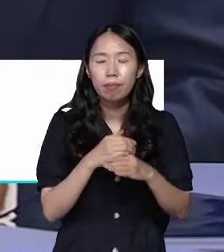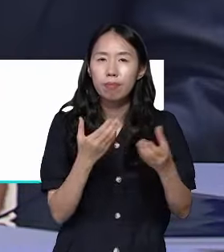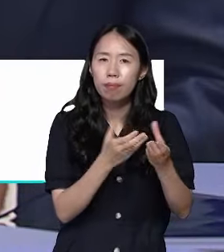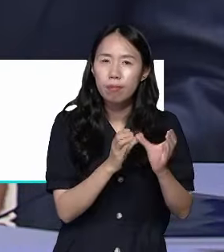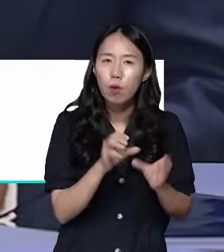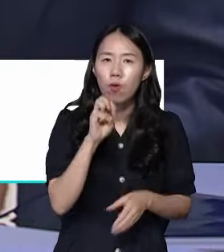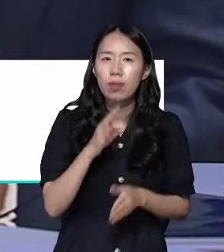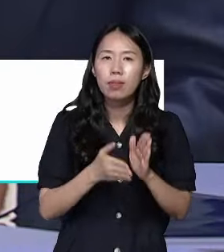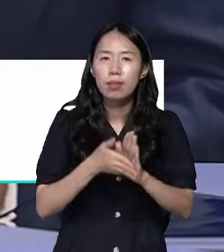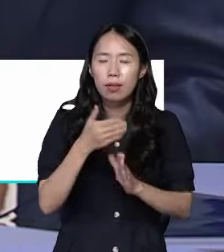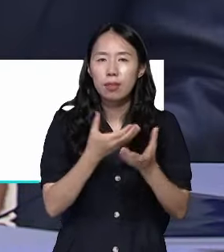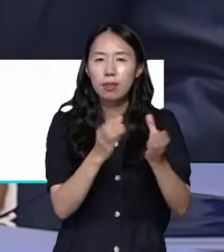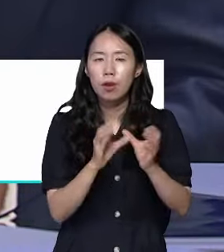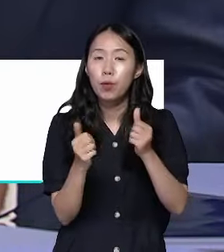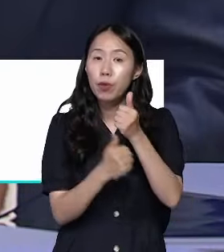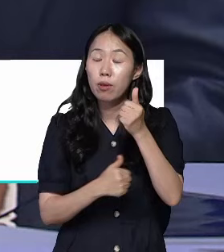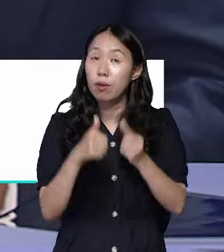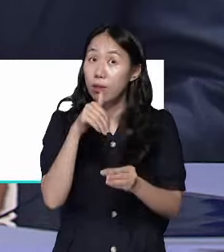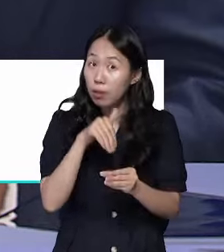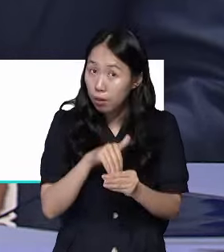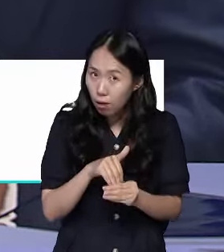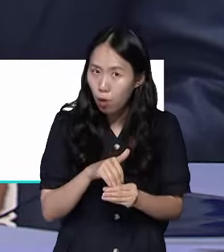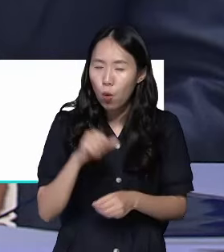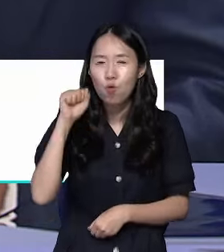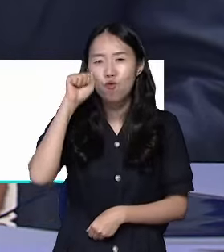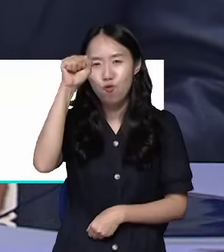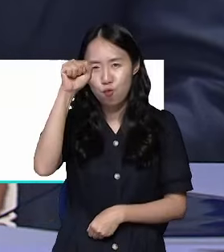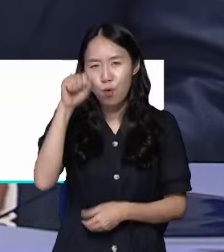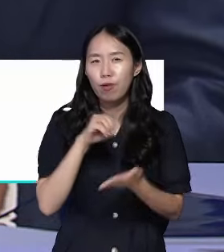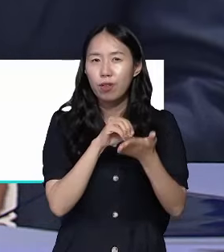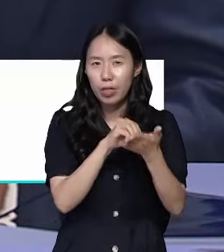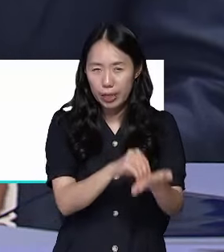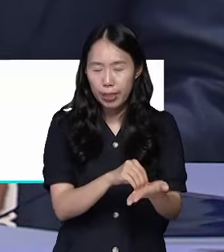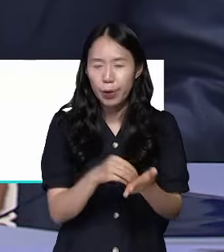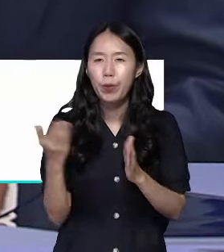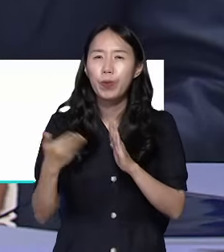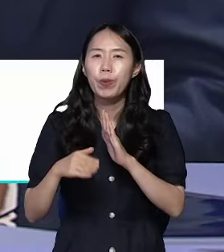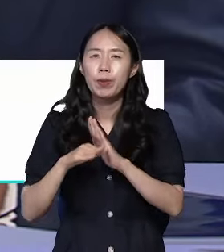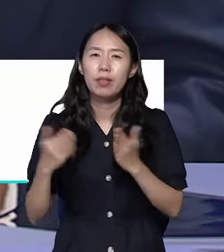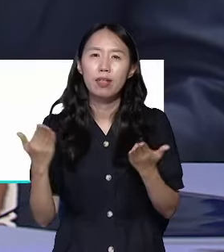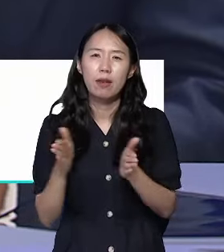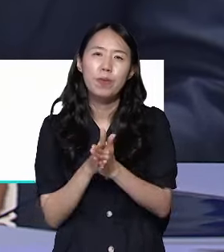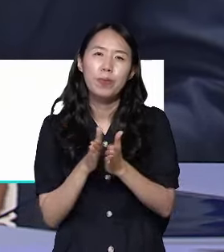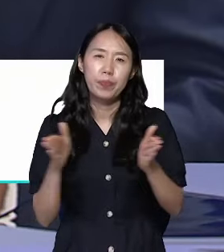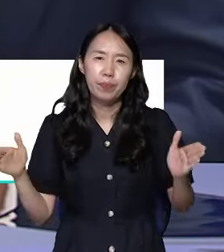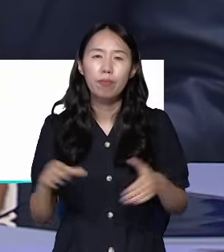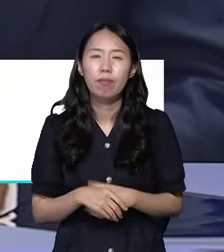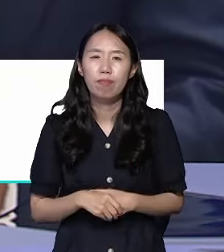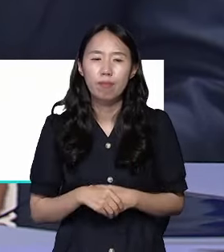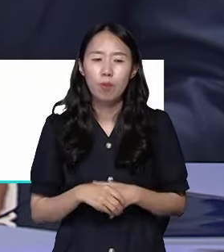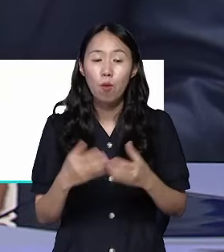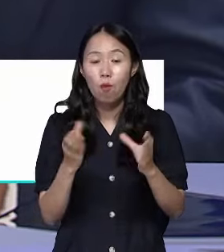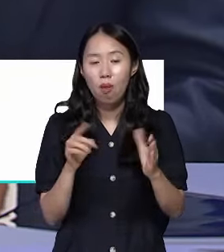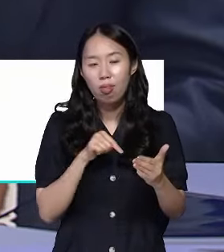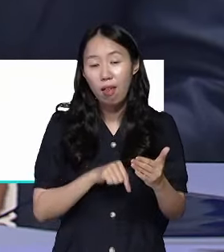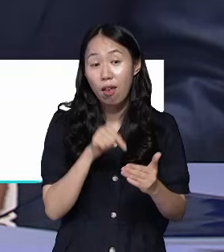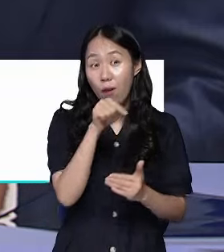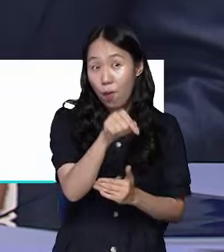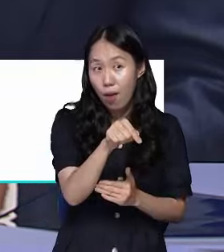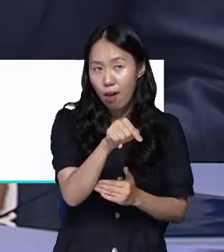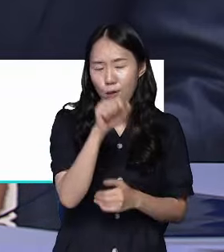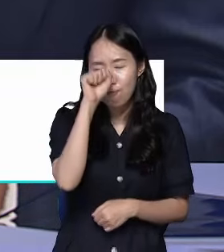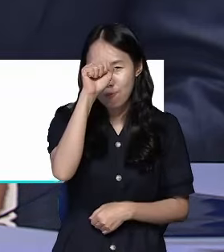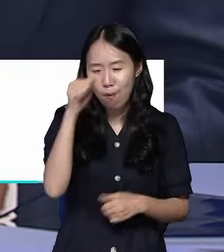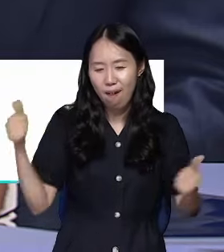더불어민주당 광주광역시당 위원장 선거가 후보 등록과 함께 공식 일정에 돌입했습니다. 원내와 원외 후보